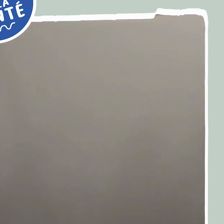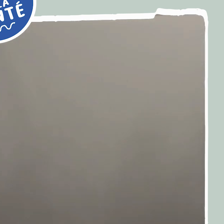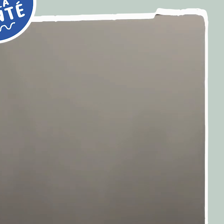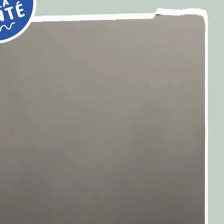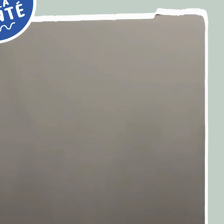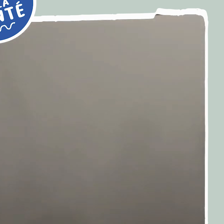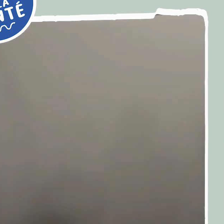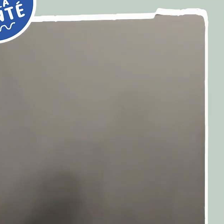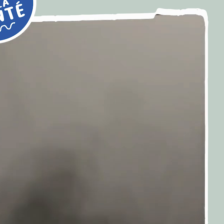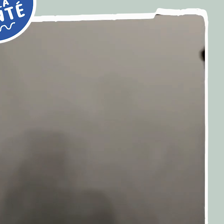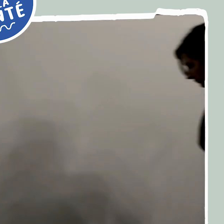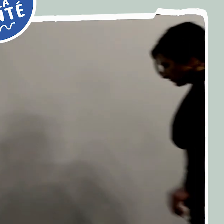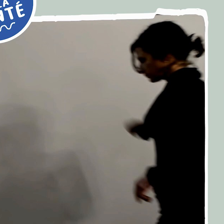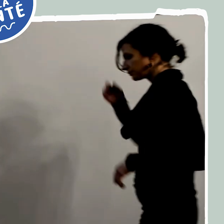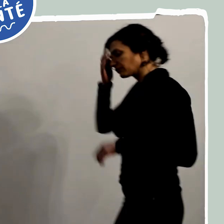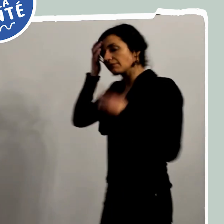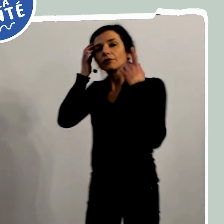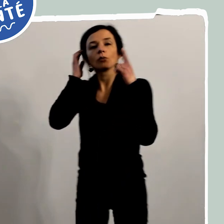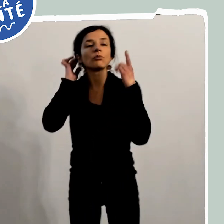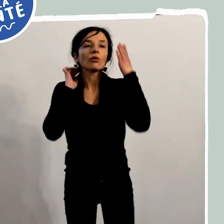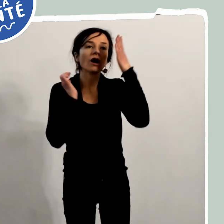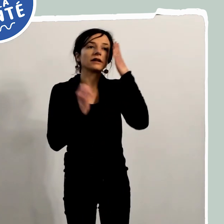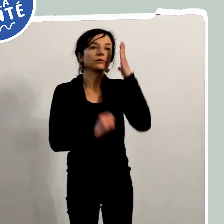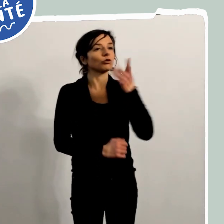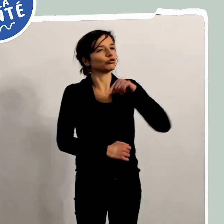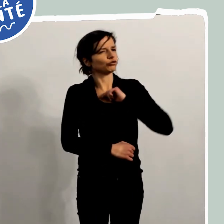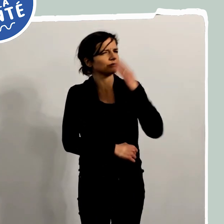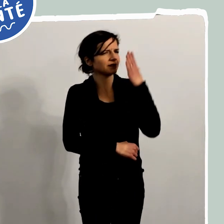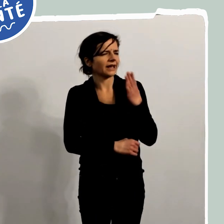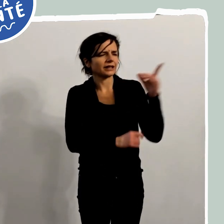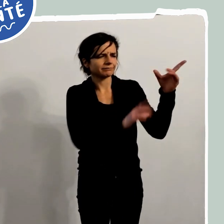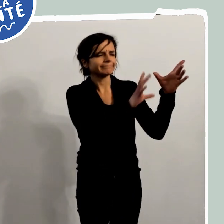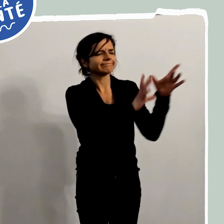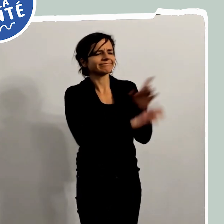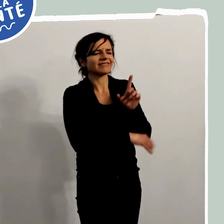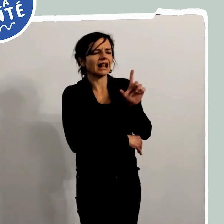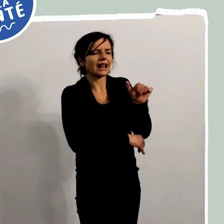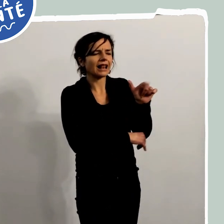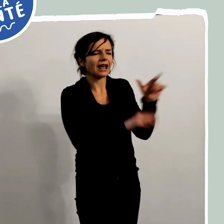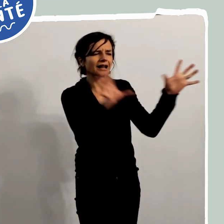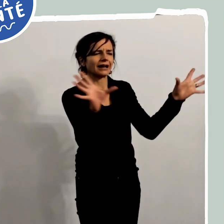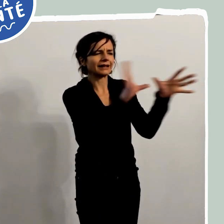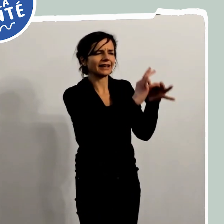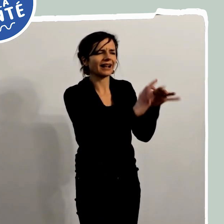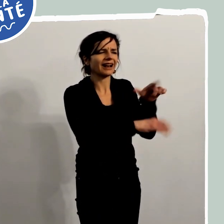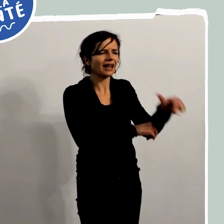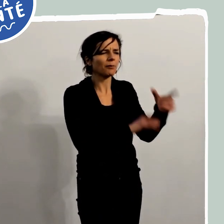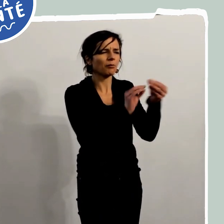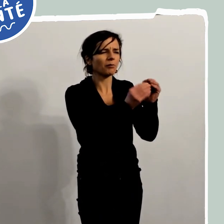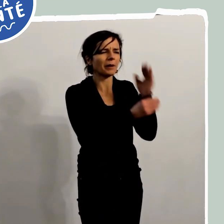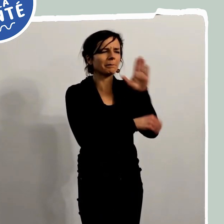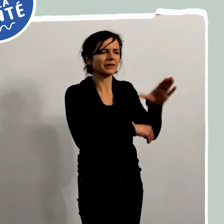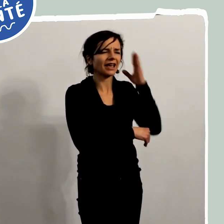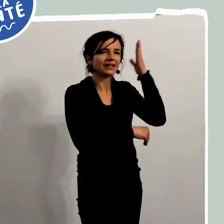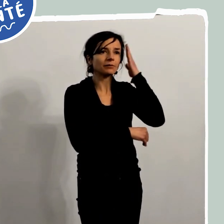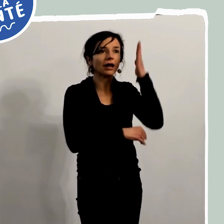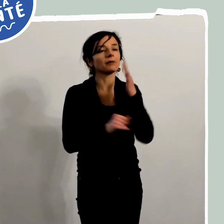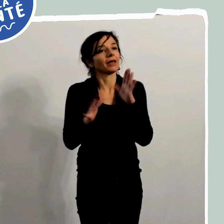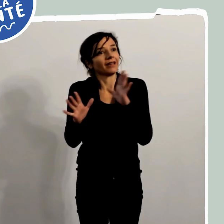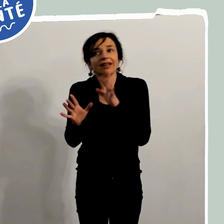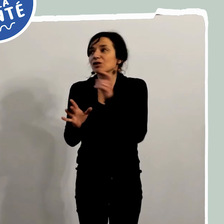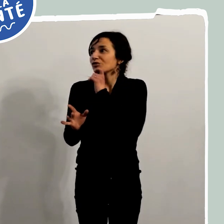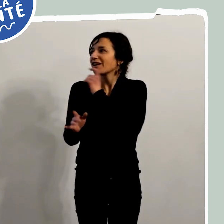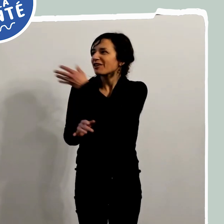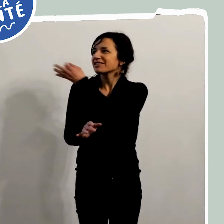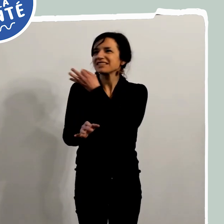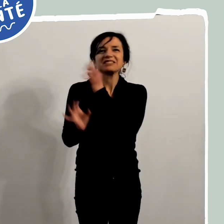disait Fabrice, pour extrapoler à l'homme, c'est pas évident. L'homme n'est pas un animal de laboratoire, on peut pas faire ce